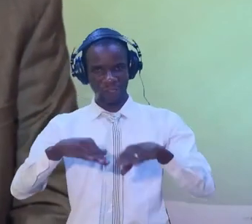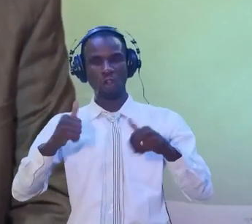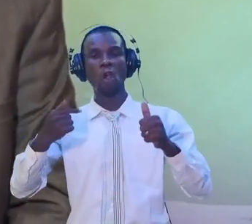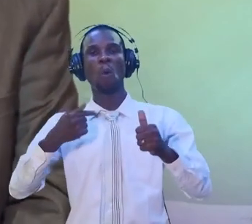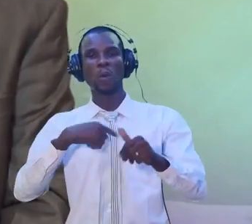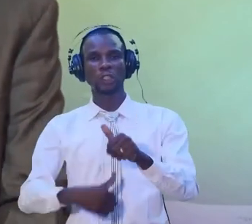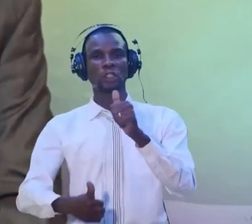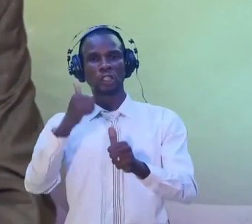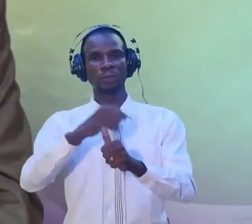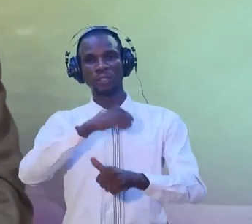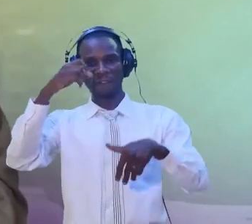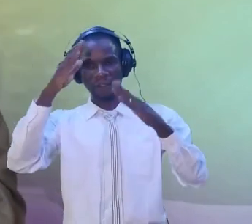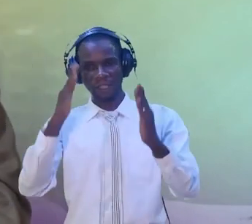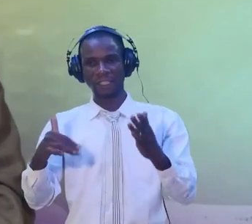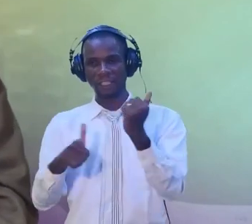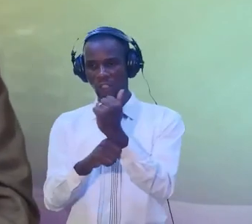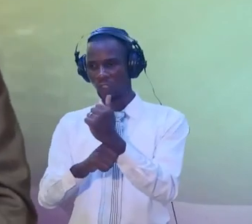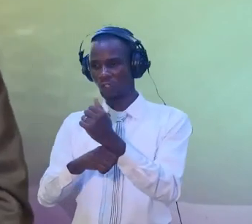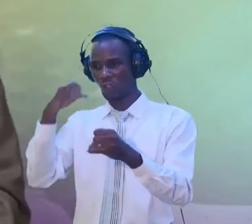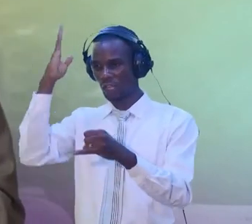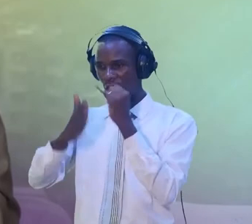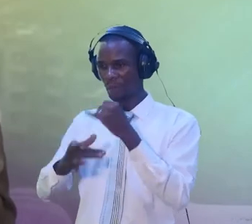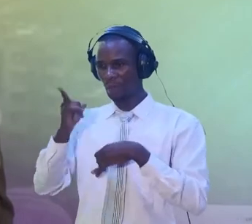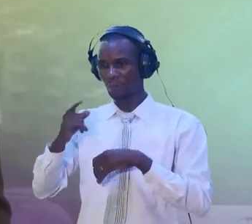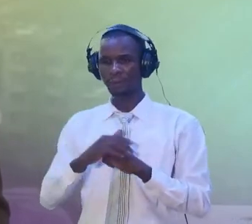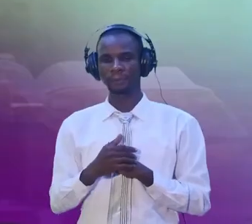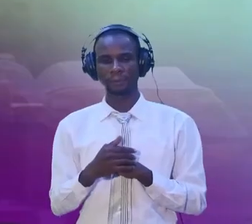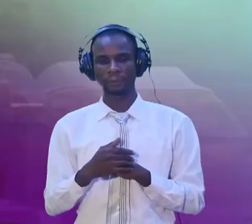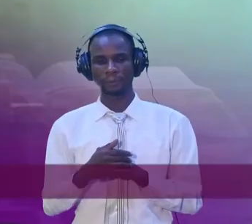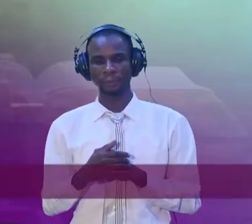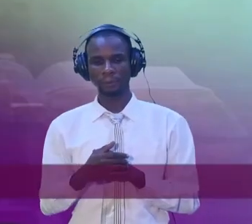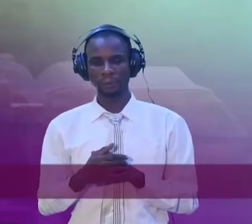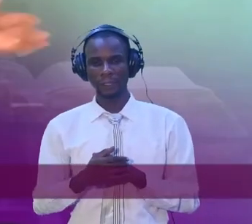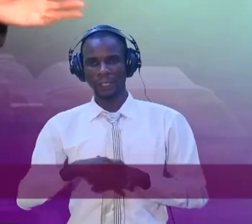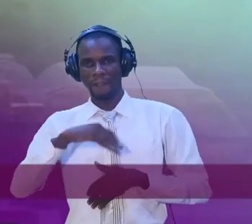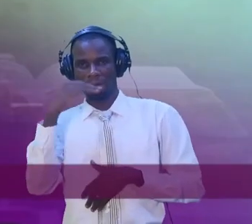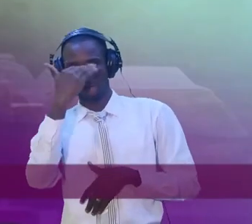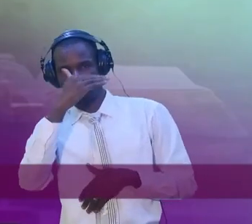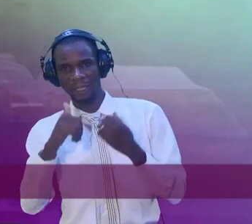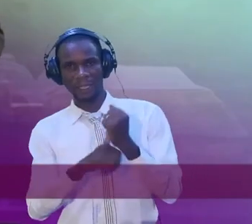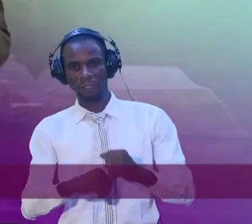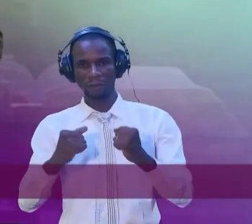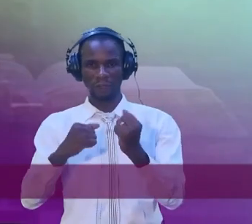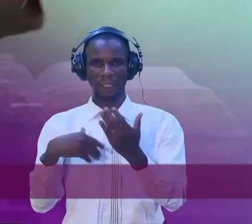Kwa sababu nitaishi kwako, nitakaa kwako, sababu mimi ni mshindi, nina uwezo kuliko ule mtu wa mbele.